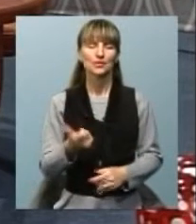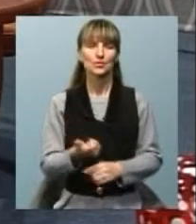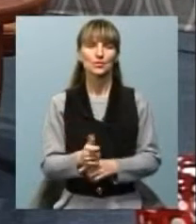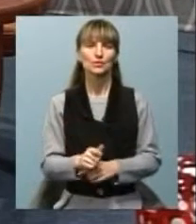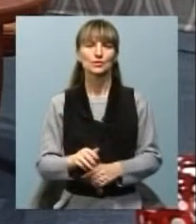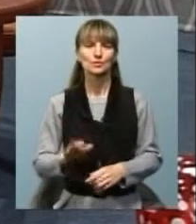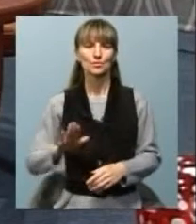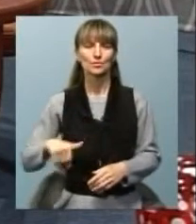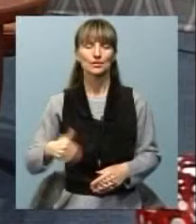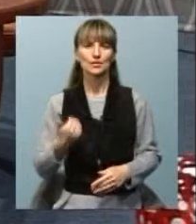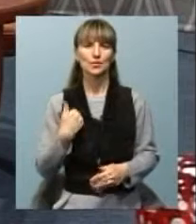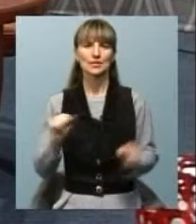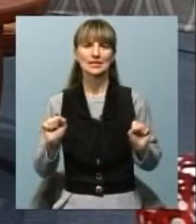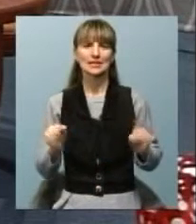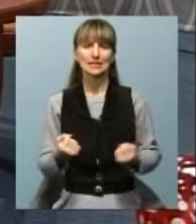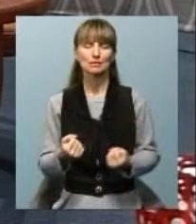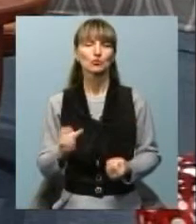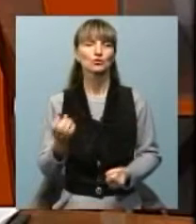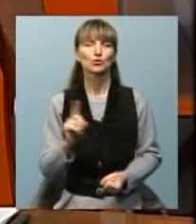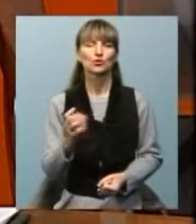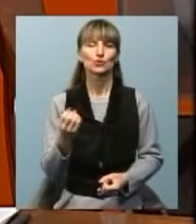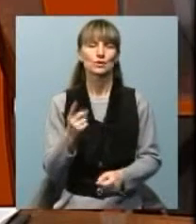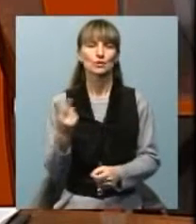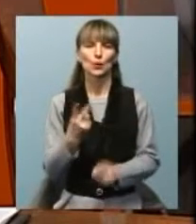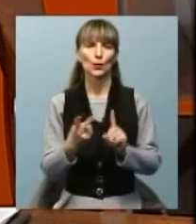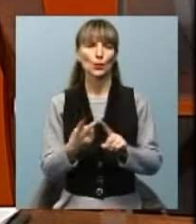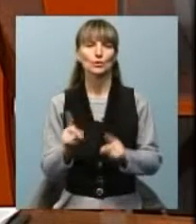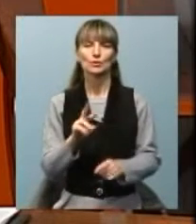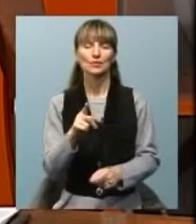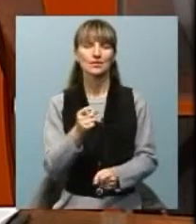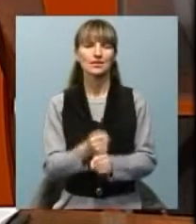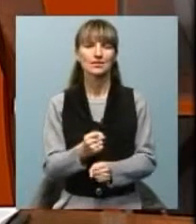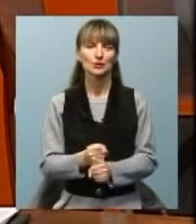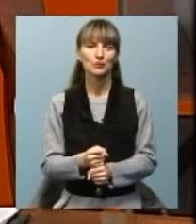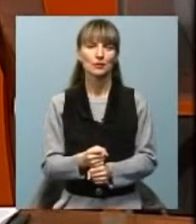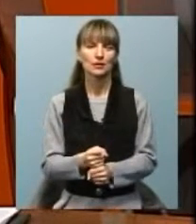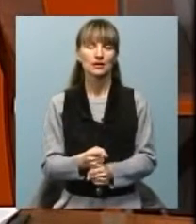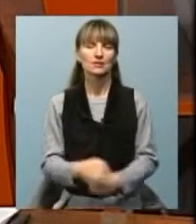таки потім захочеш зиму. Що б ще ти зробила? Друге, що б ти зробила, це